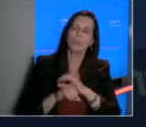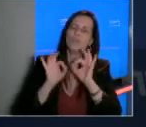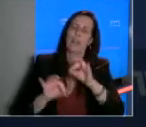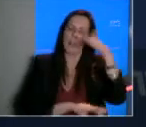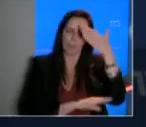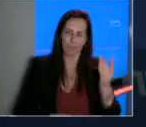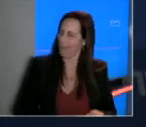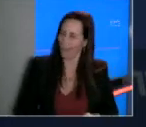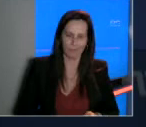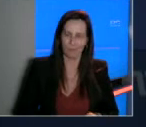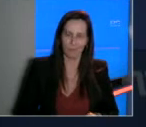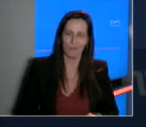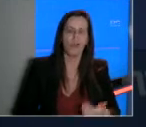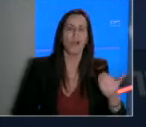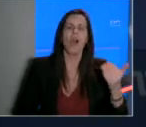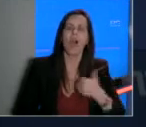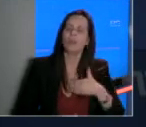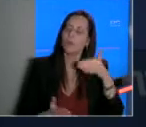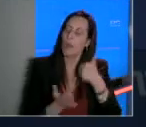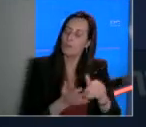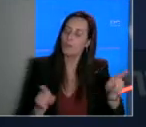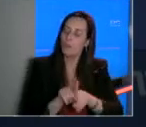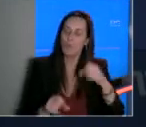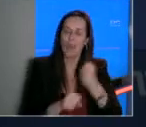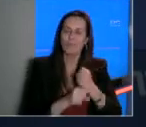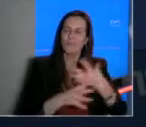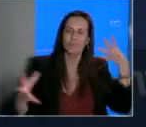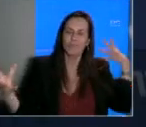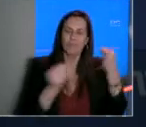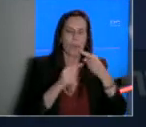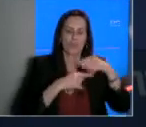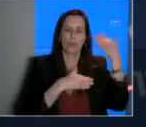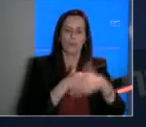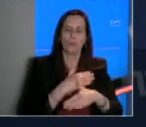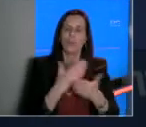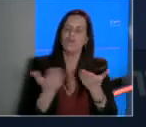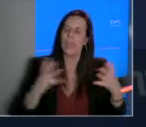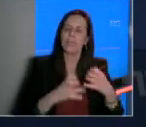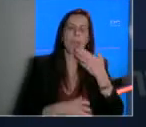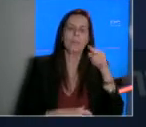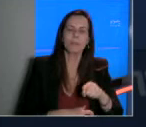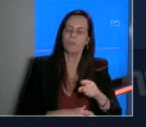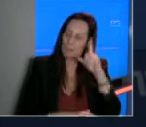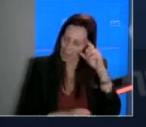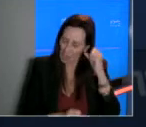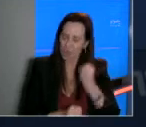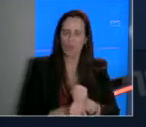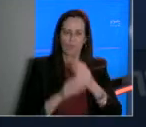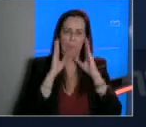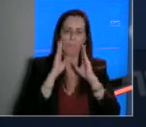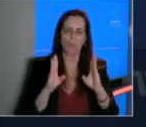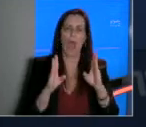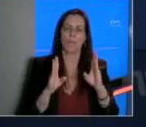לטובת המדינה. אנחנו נמשיך, כמו שעשינו בכל השנים האחרונות, נשרת את עם ישראל בנחישות